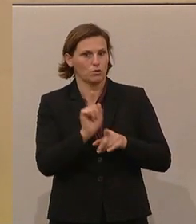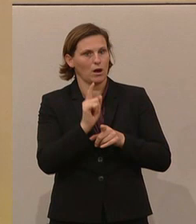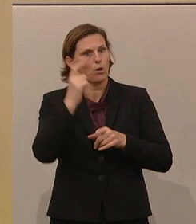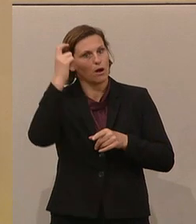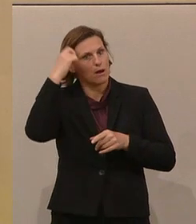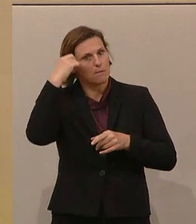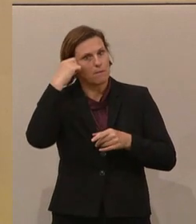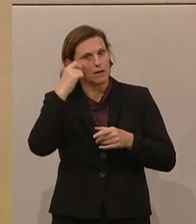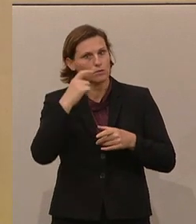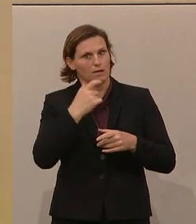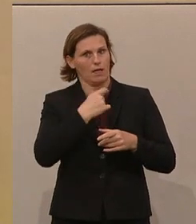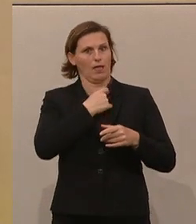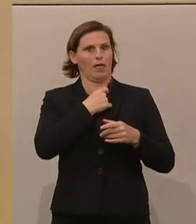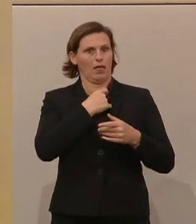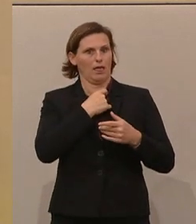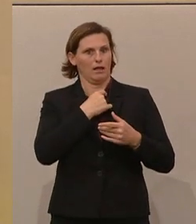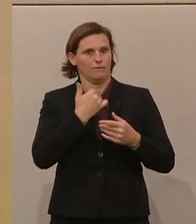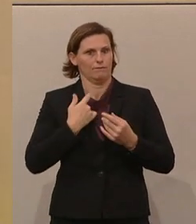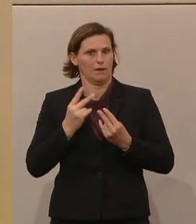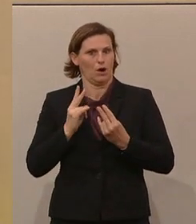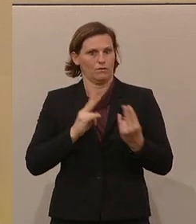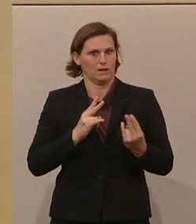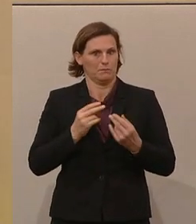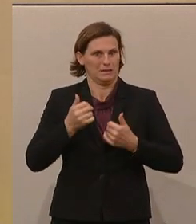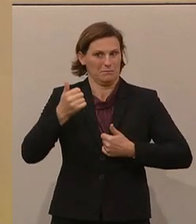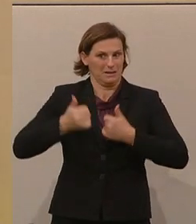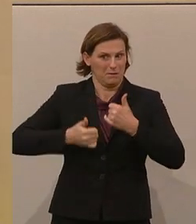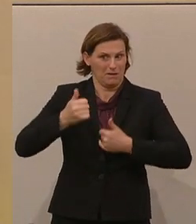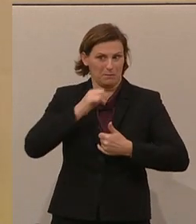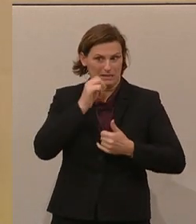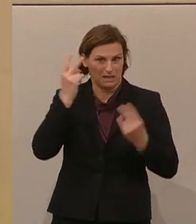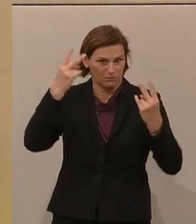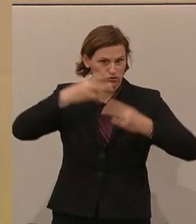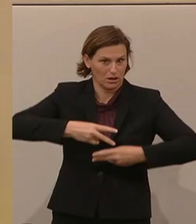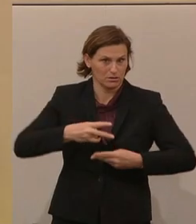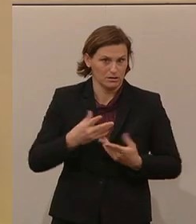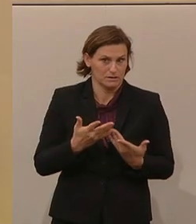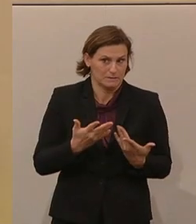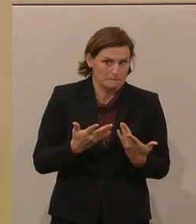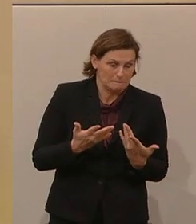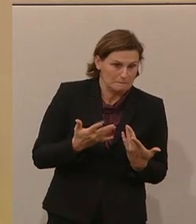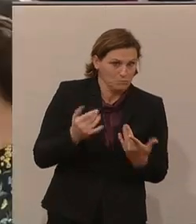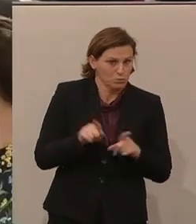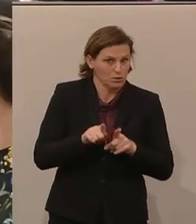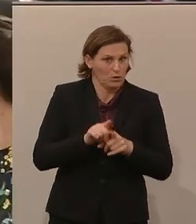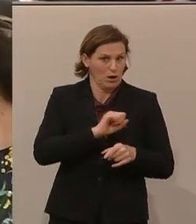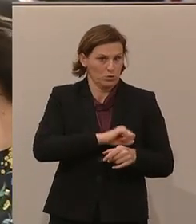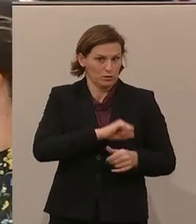wollen würden, nur weil sie mit dem Auftritt eines politischen Mitbewerbers nicht einverstanden sind. Das würde ich tun.